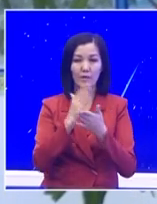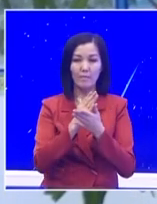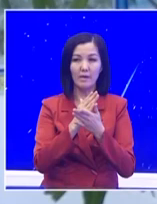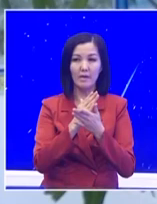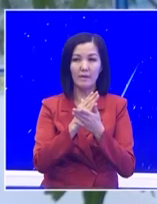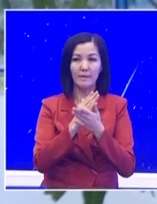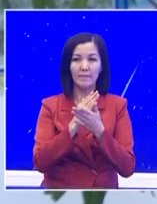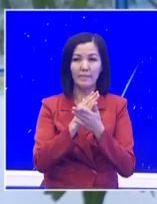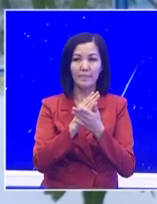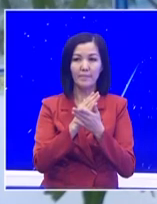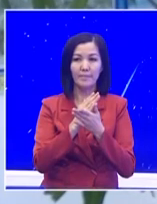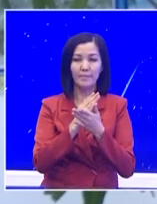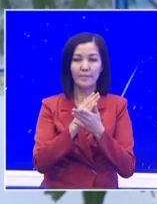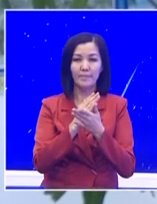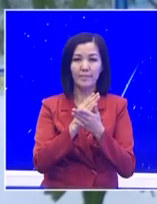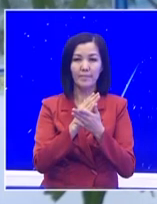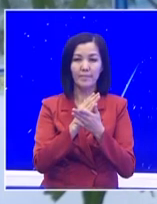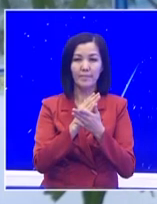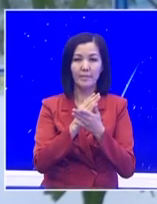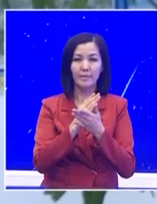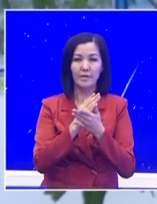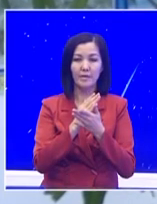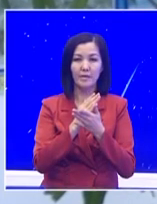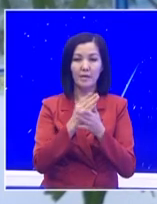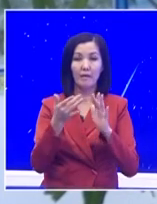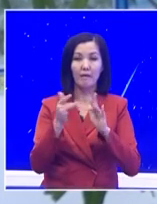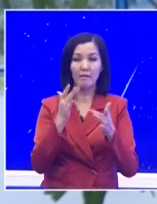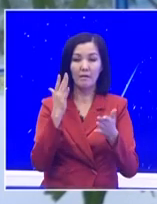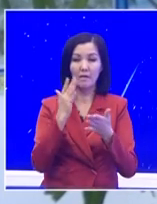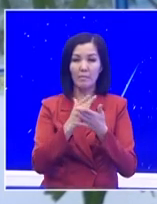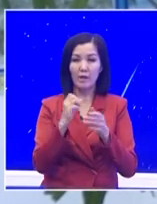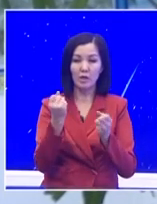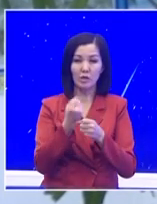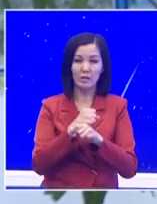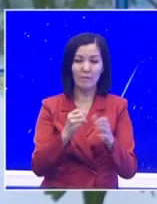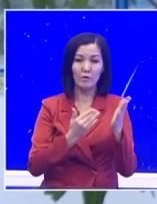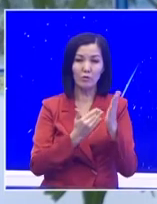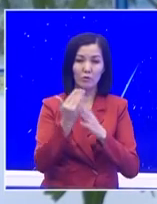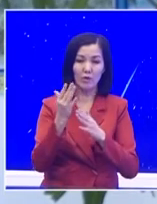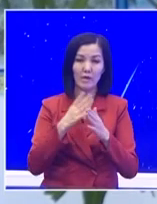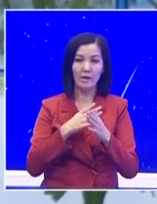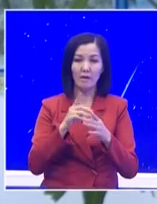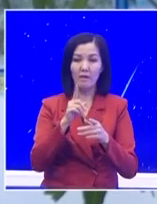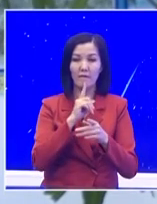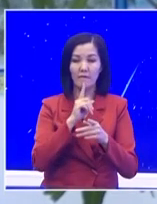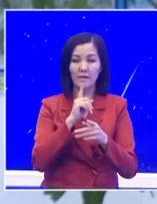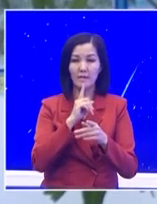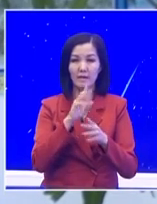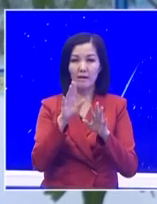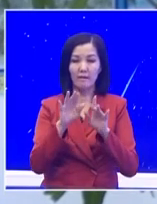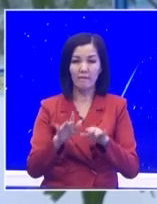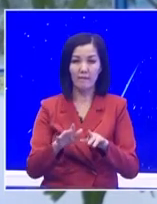Оның ішіндегі айта кететініміз кең жолақты интернет желісі, онымен қатар физика,